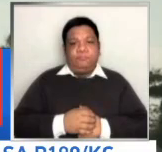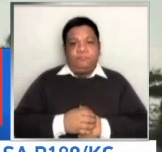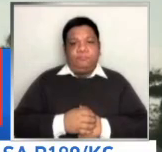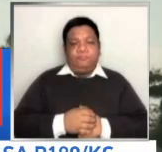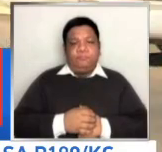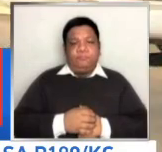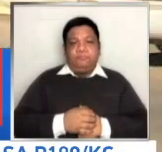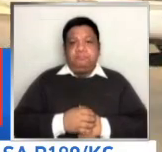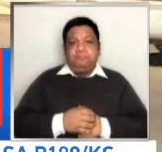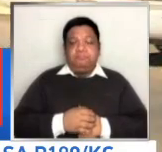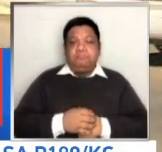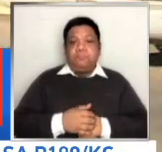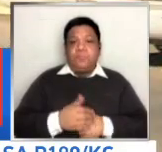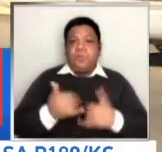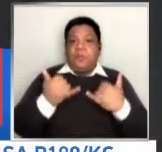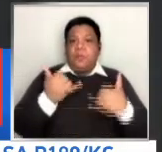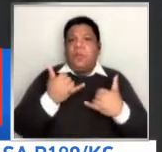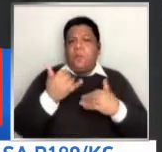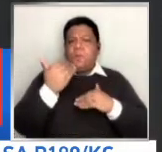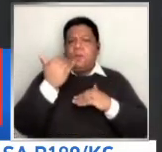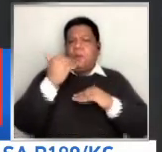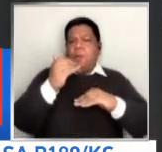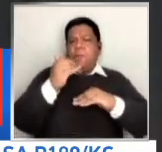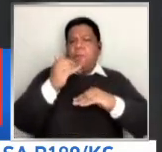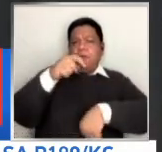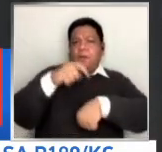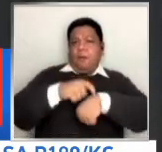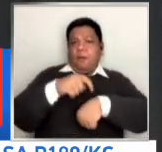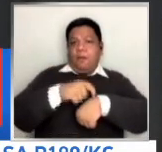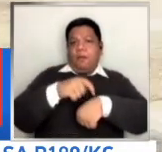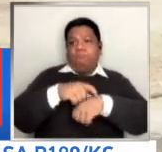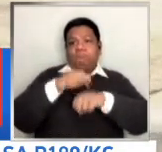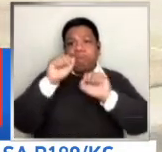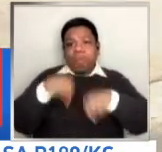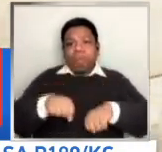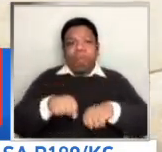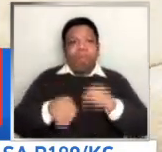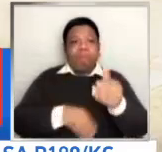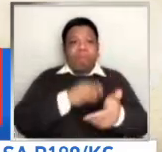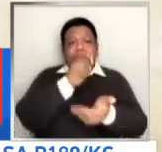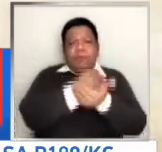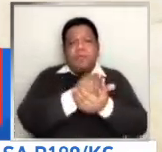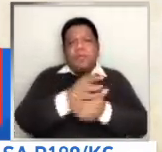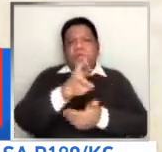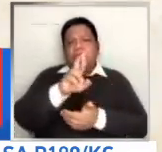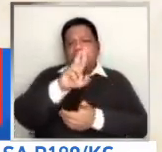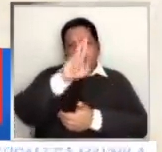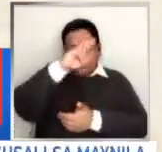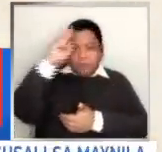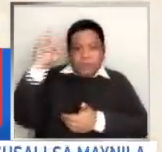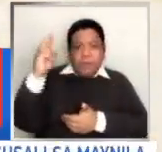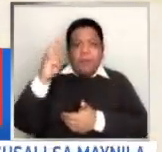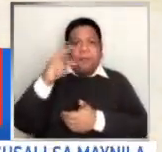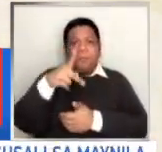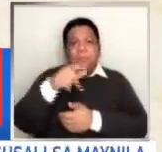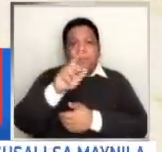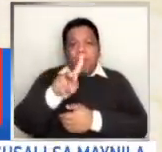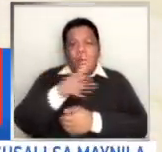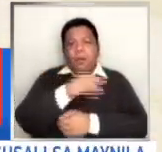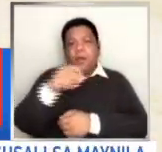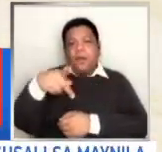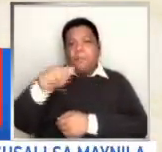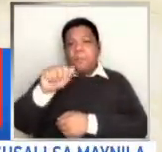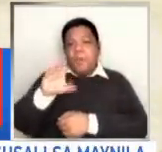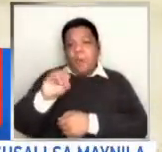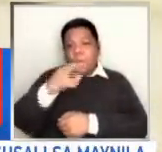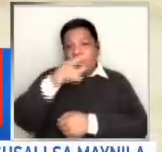Samantala, nilimitahan naman ang oras na pwedeng bumisita sa Rizal at Paco Park. Yan ay mula 6 a.m. hanggang